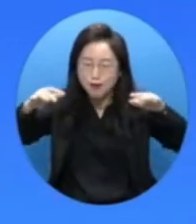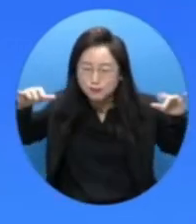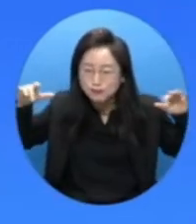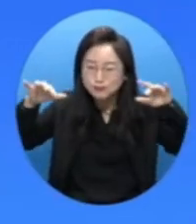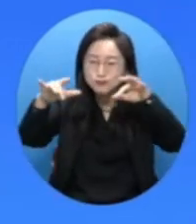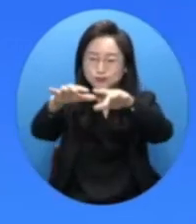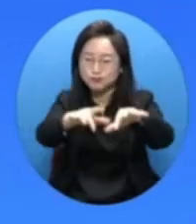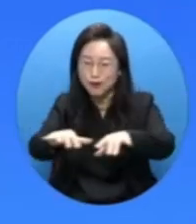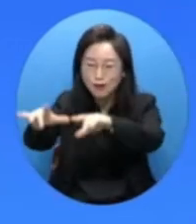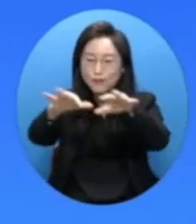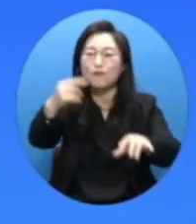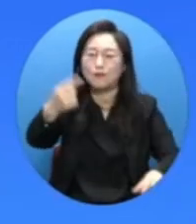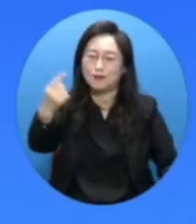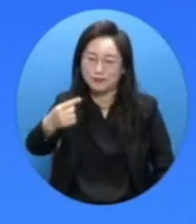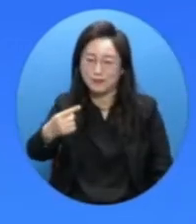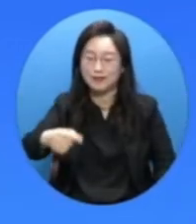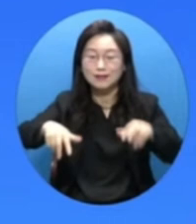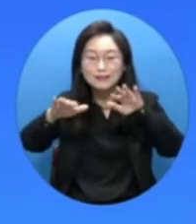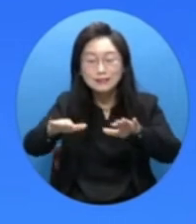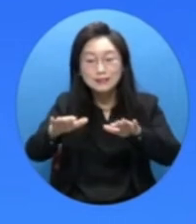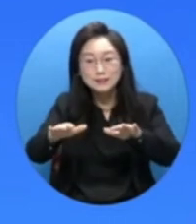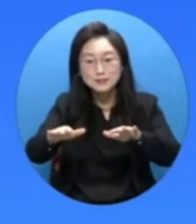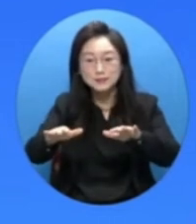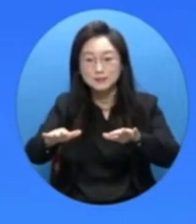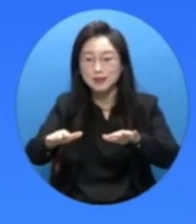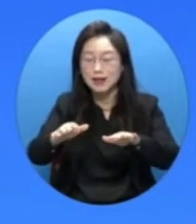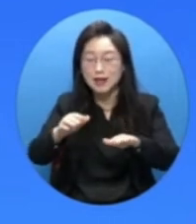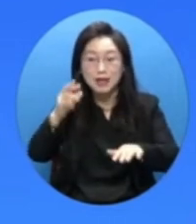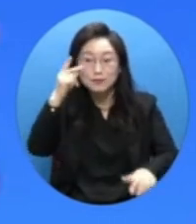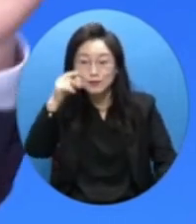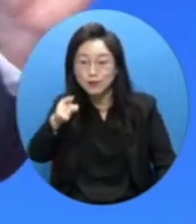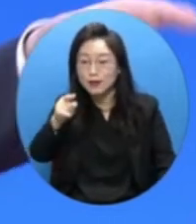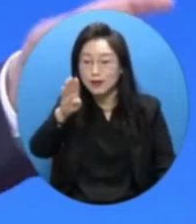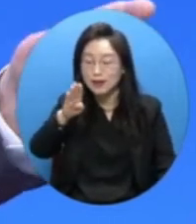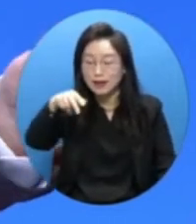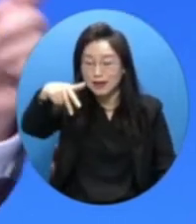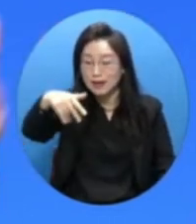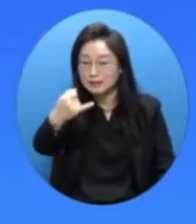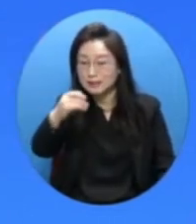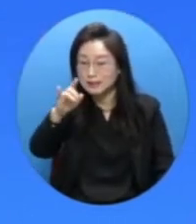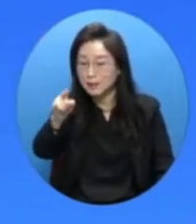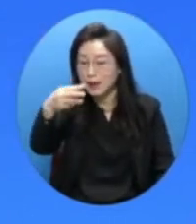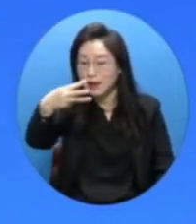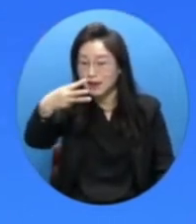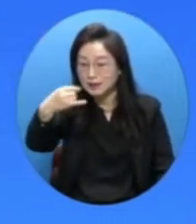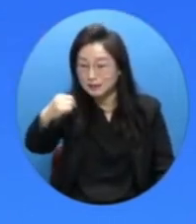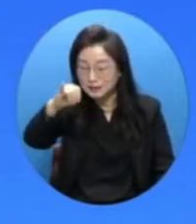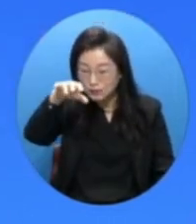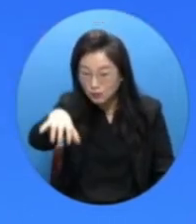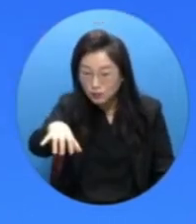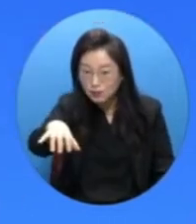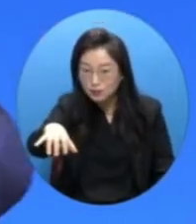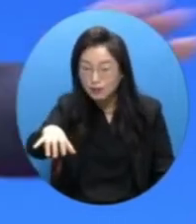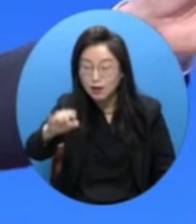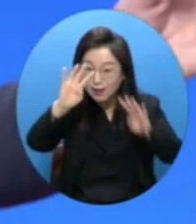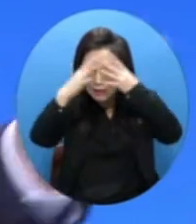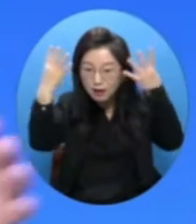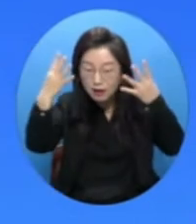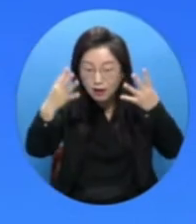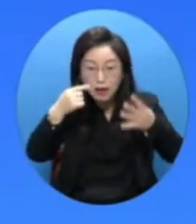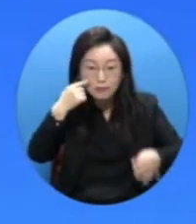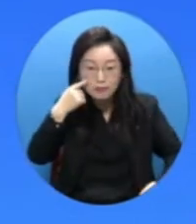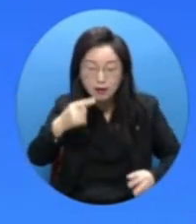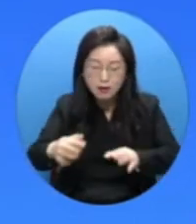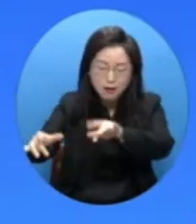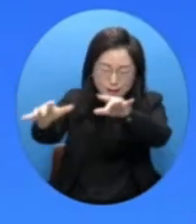구름대처럼 몰려올 것입니다 지금 에즈베리에서 일어난 놀라운 풍의 역사는 2월 8일부터 시작해서 지금까지 거의 3주 동안 미국 저녁을